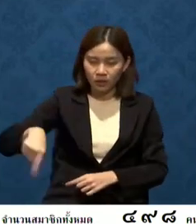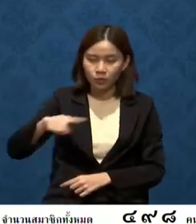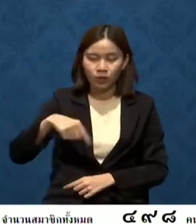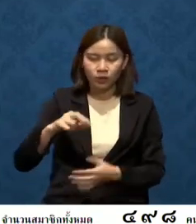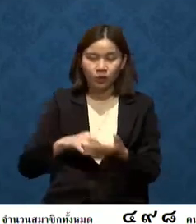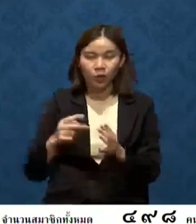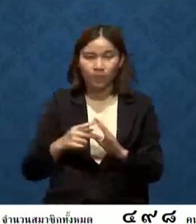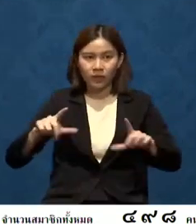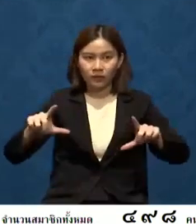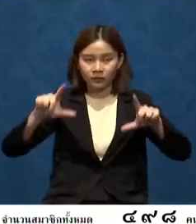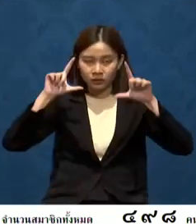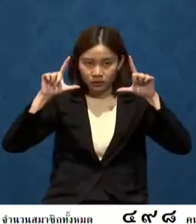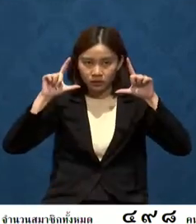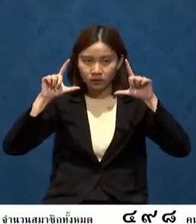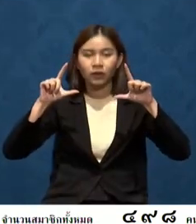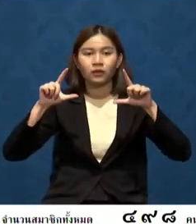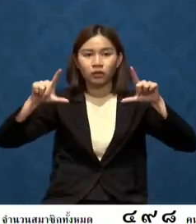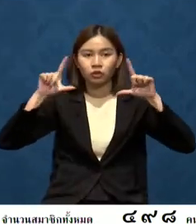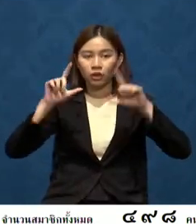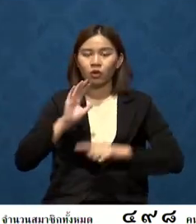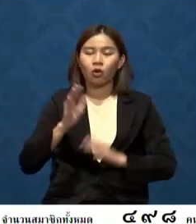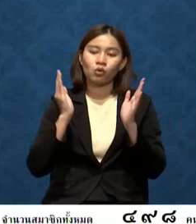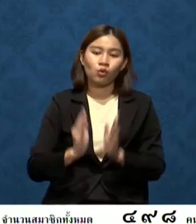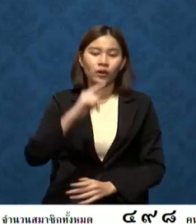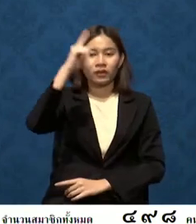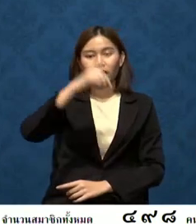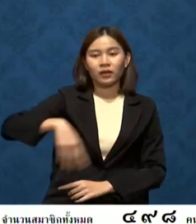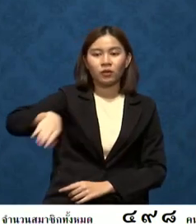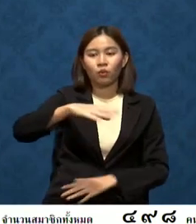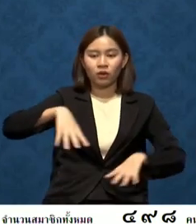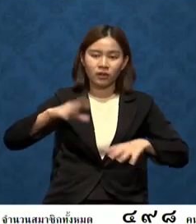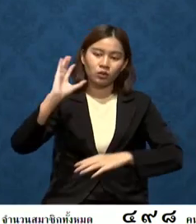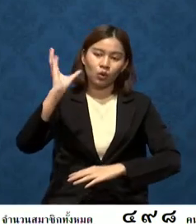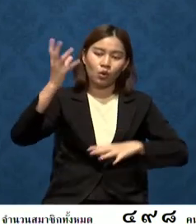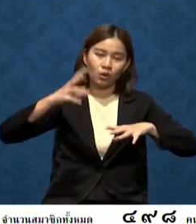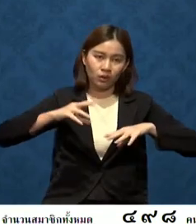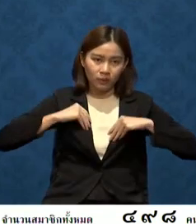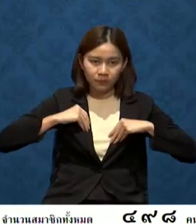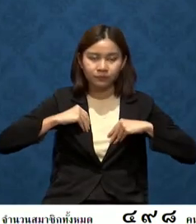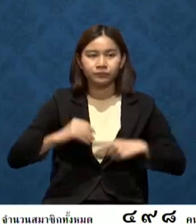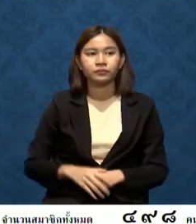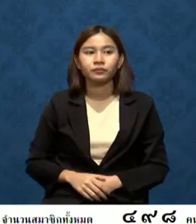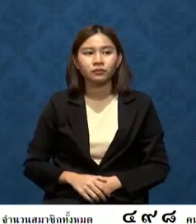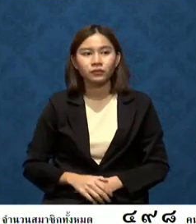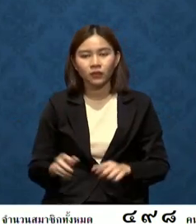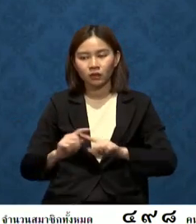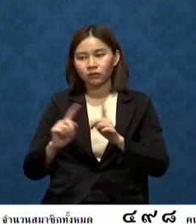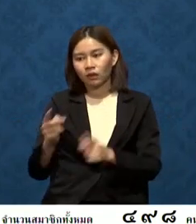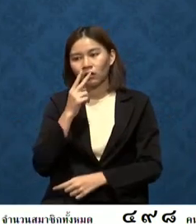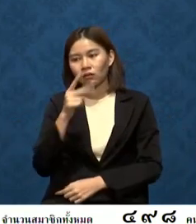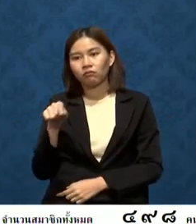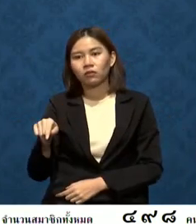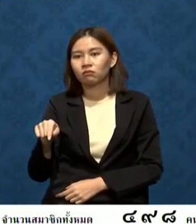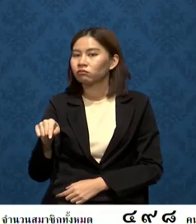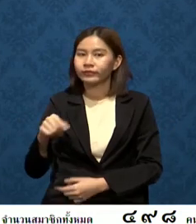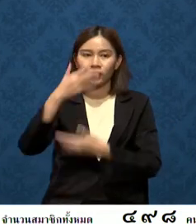ป็นภาพลักษณ์เป็นอัตลักษณ์ของคนไทยที่ถูกยอมรับไปทั่วโลกฉะนั้นเลยพอมาเจอกรณีเช่นนี้เราละ